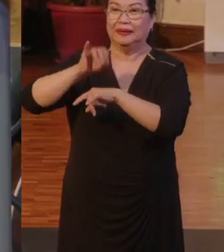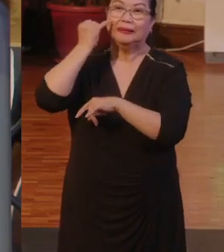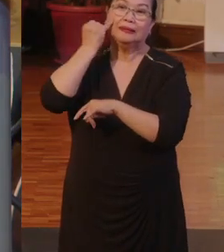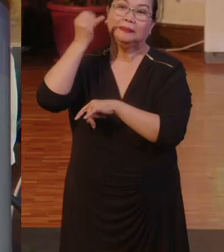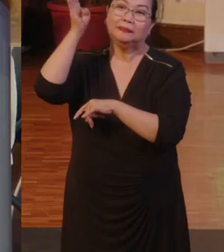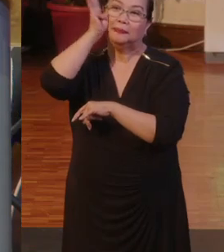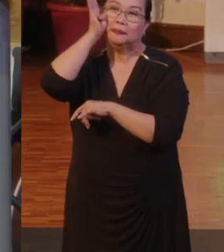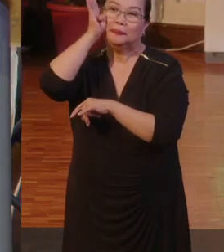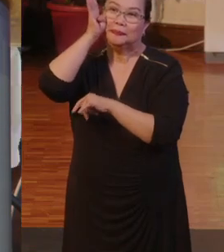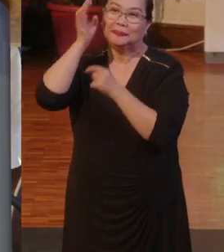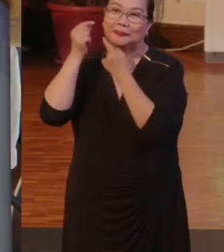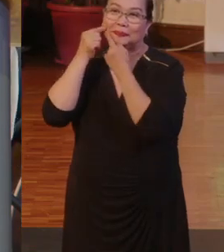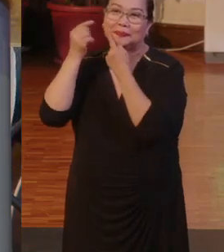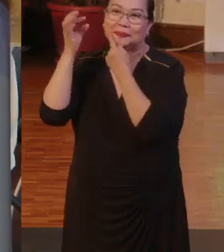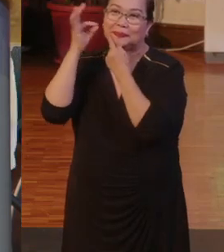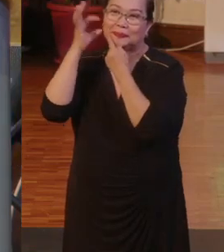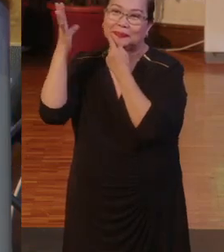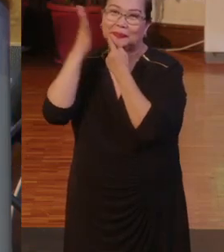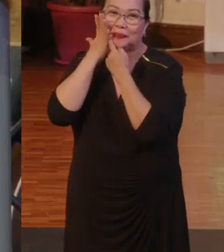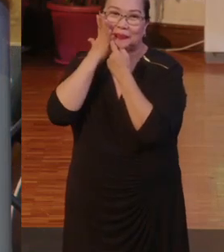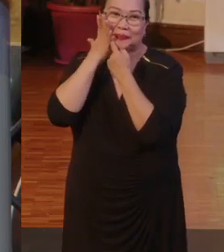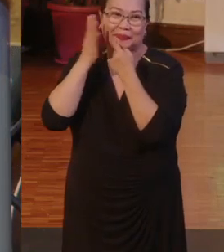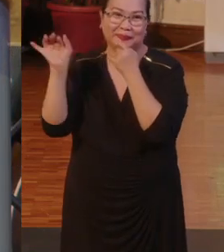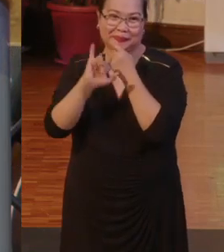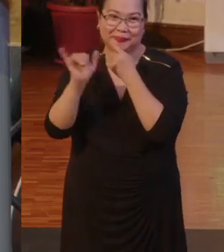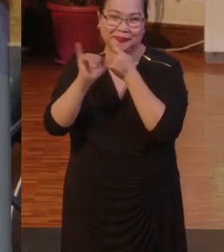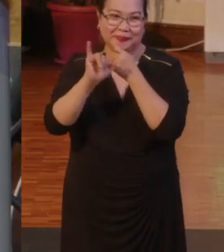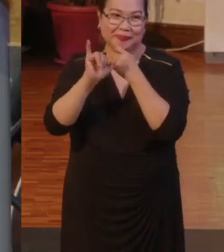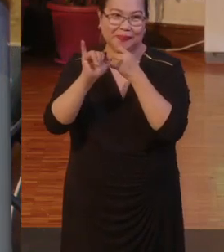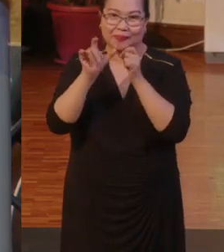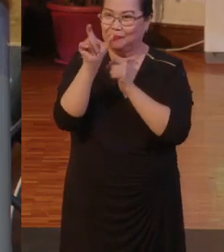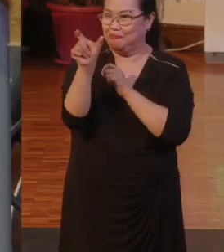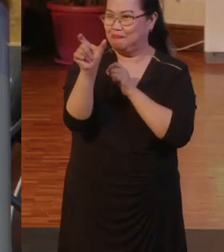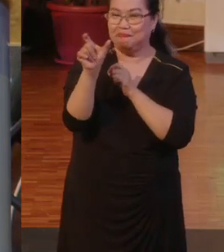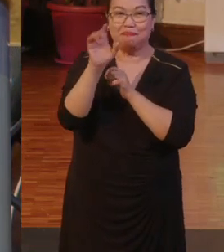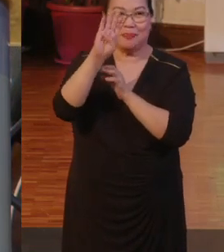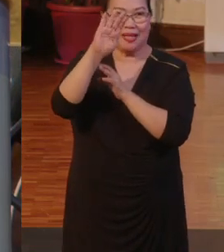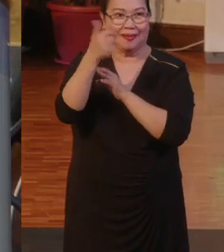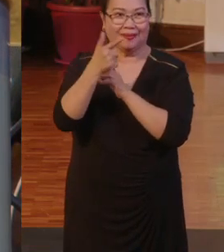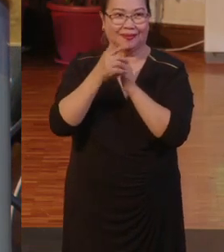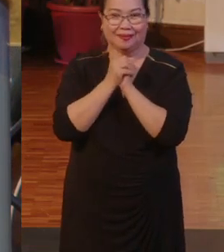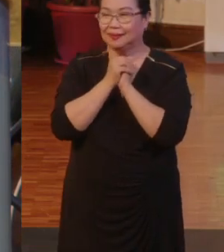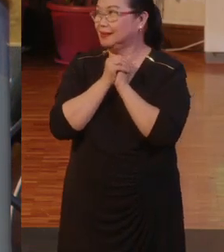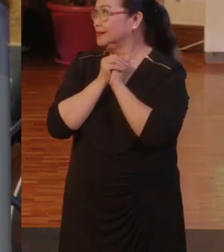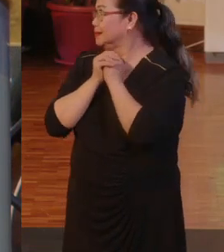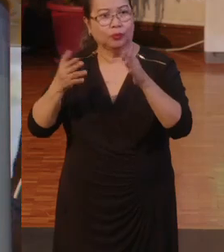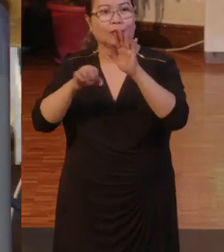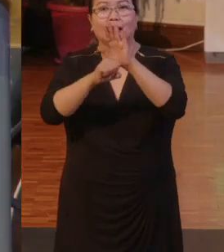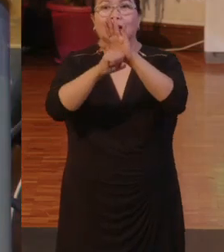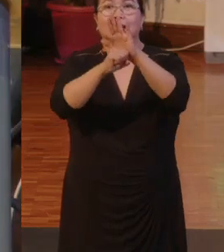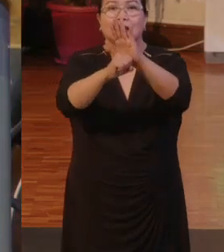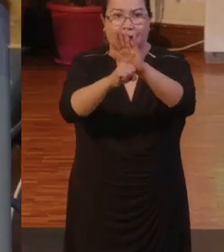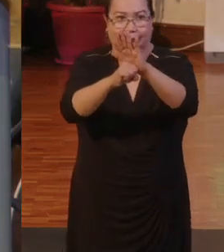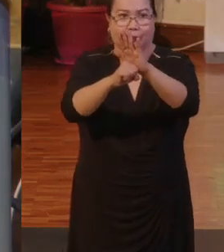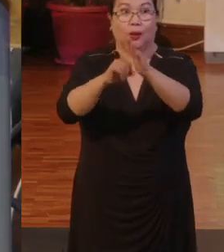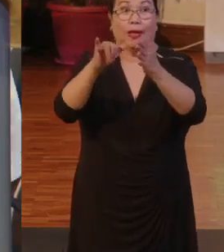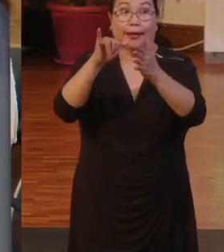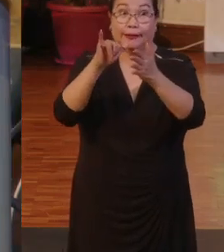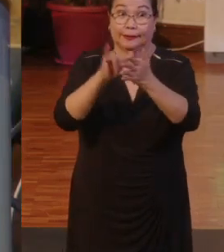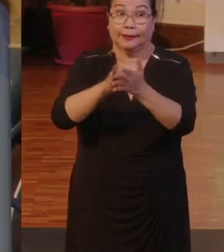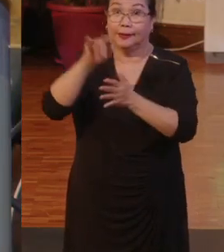Jebusites. And I gave them into your hand. And I sent the hornet before you."